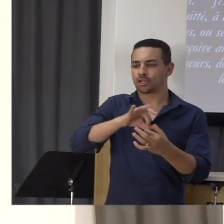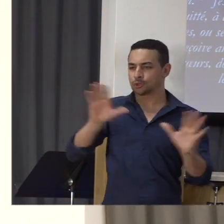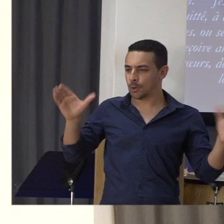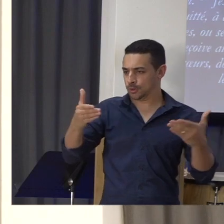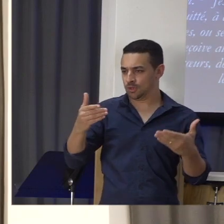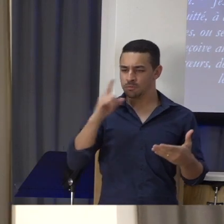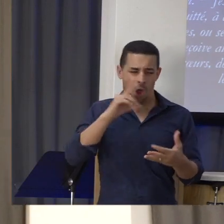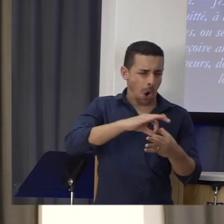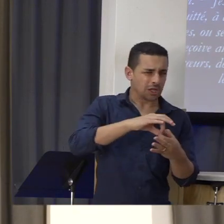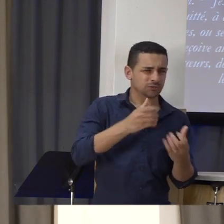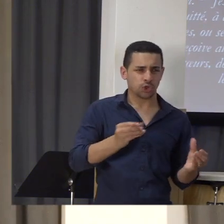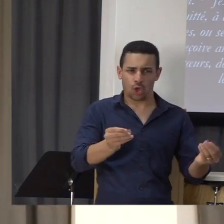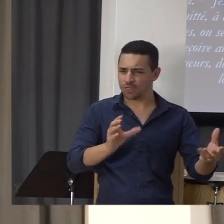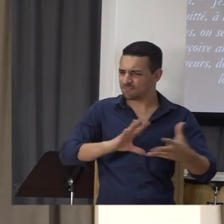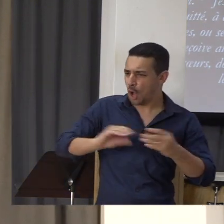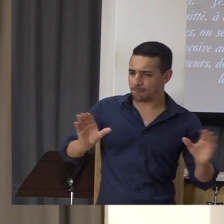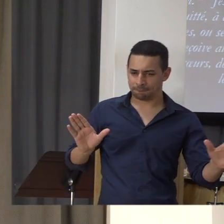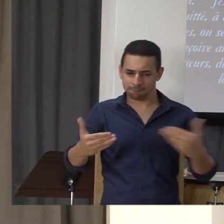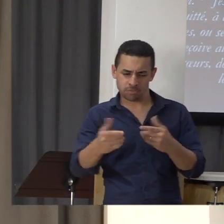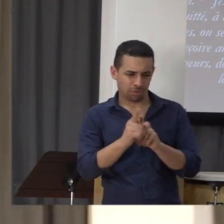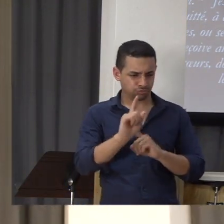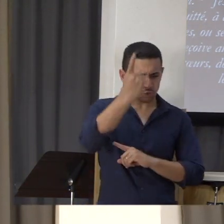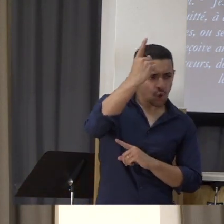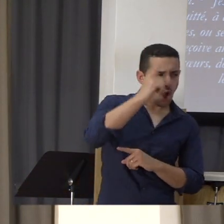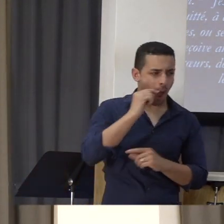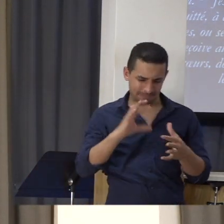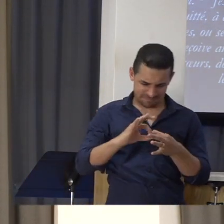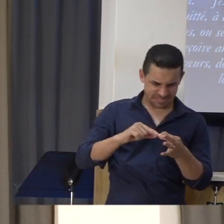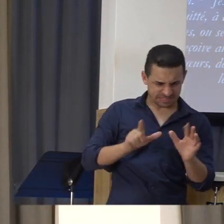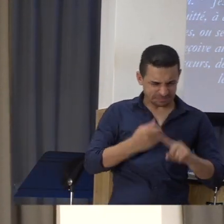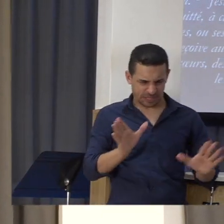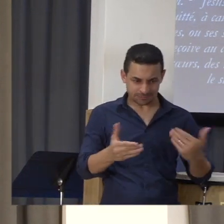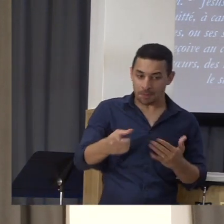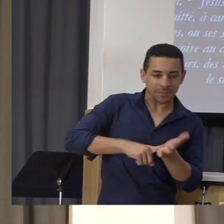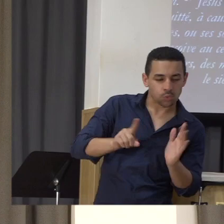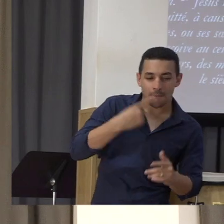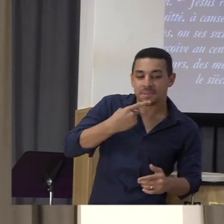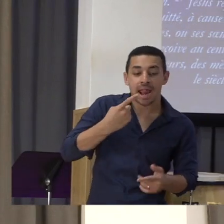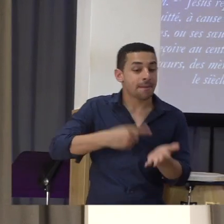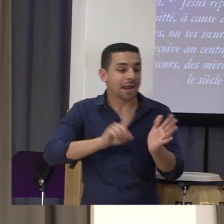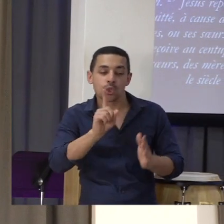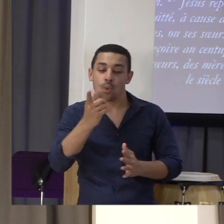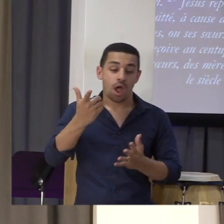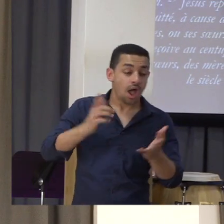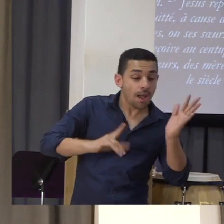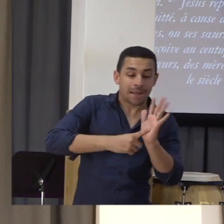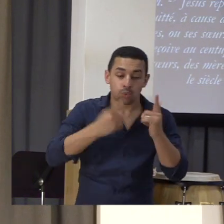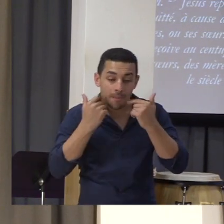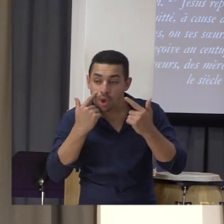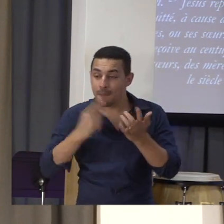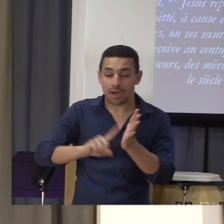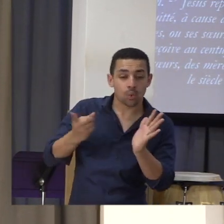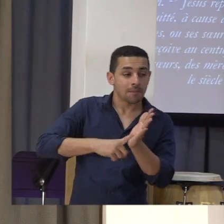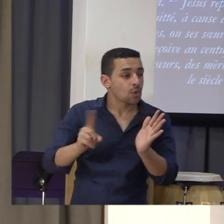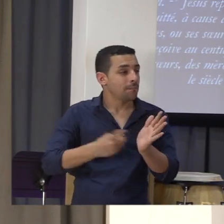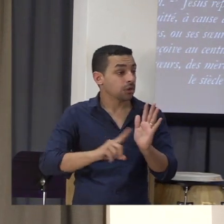établir une relation un peu bizarre entre l'homme et Dieu. Ah non, tu n'as pas le droit de parler, tu n'as pas le droit de murmurer, tu n'as pas le droit de pleurer.